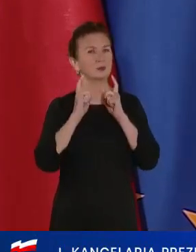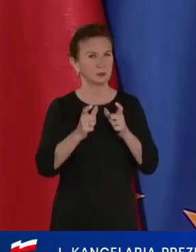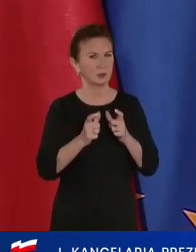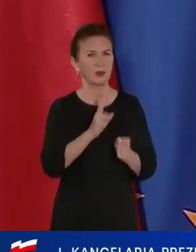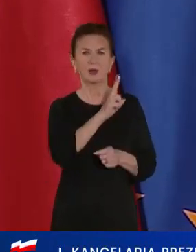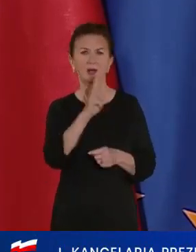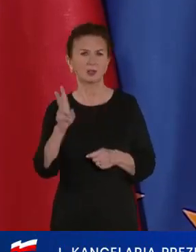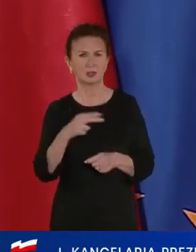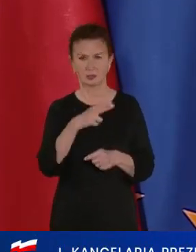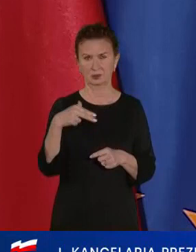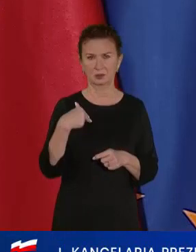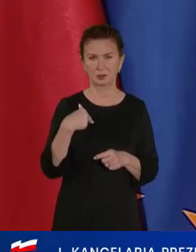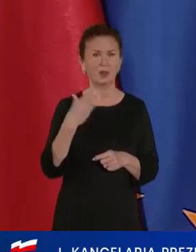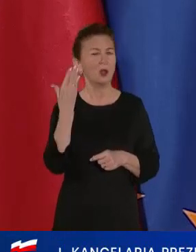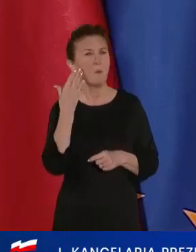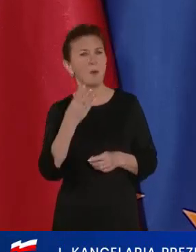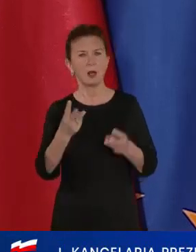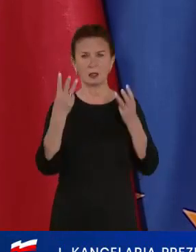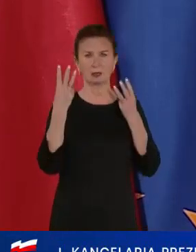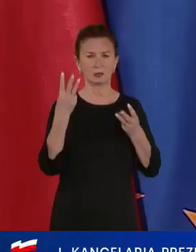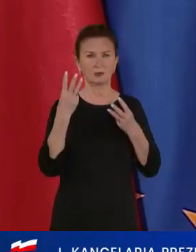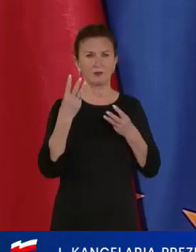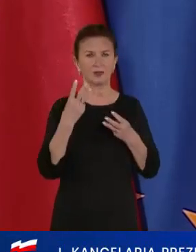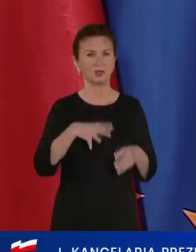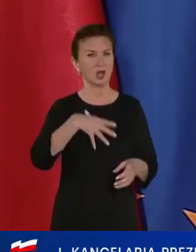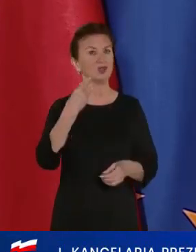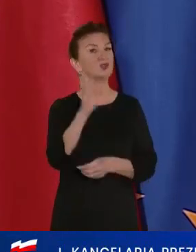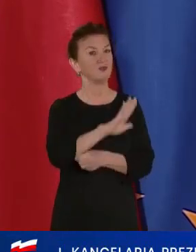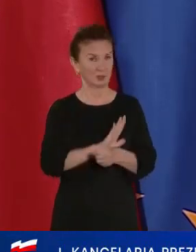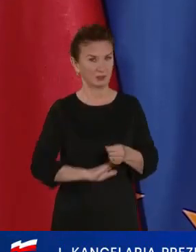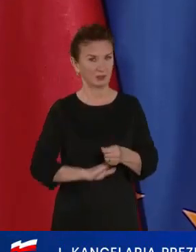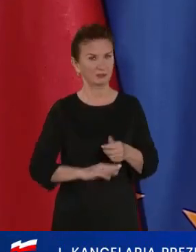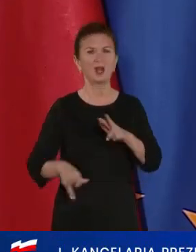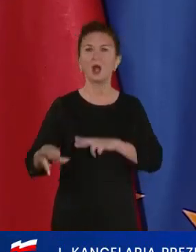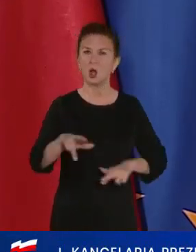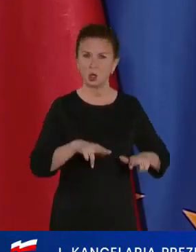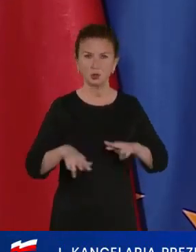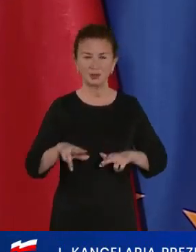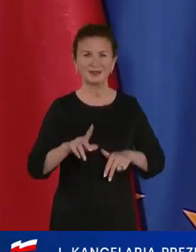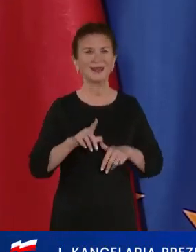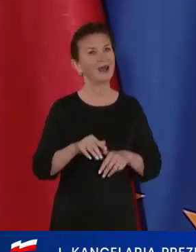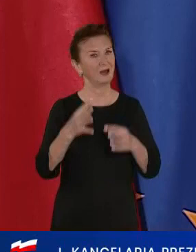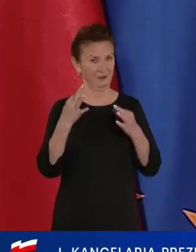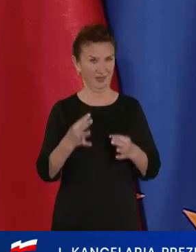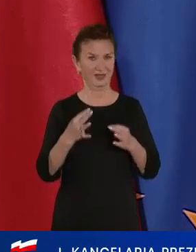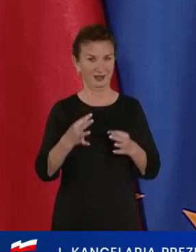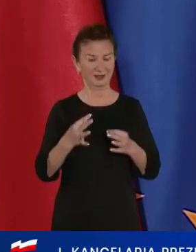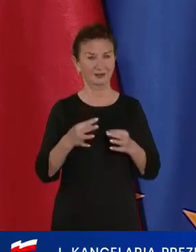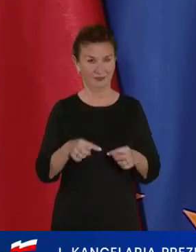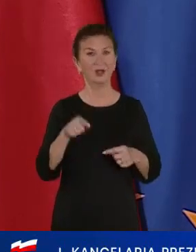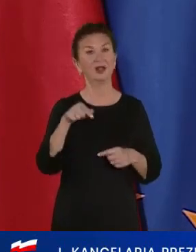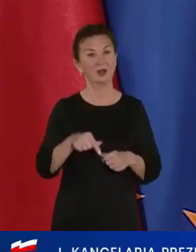każdego z nas. To są bardzo ważne święta, zawsze takie rodzinne, ale w tym roku one powinny mieć charakter